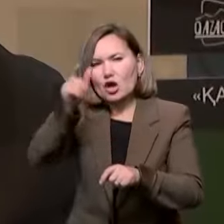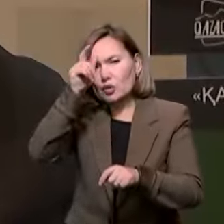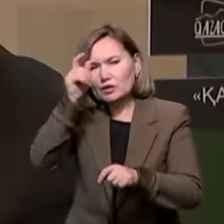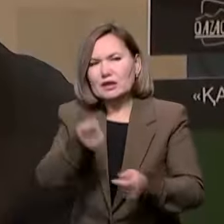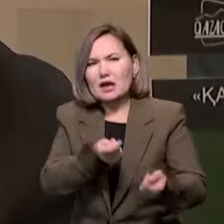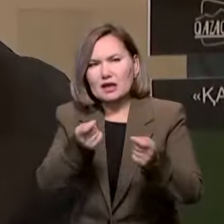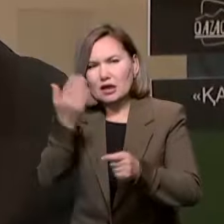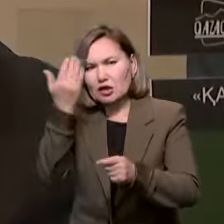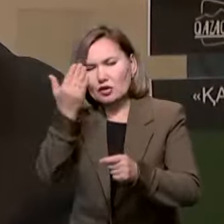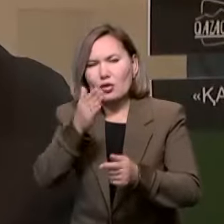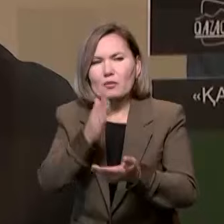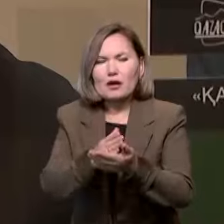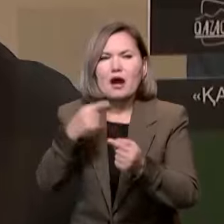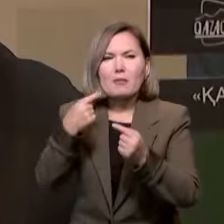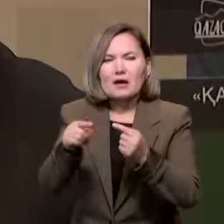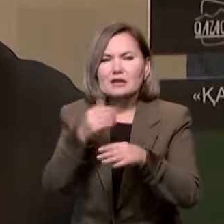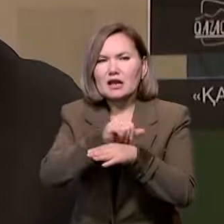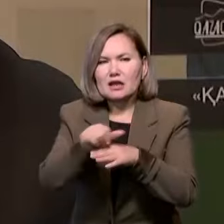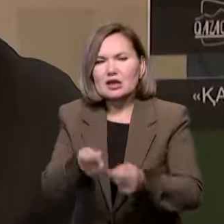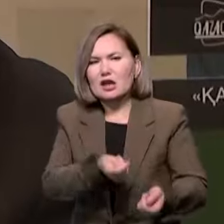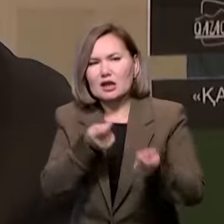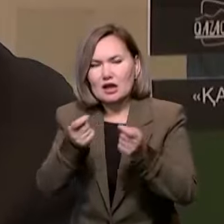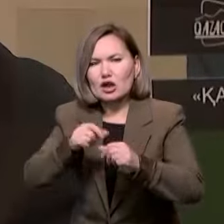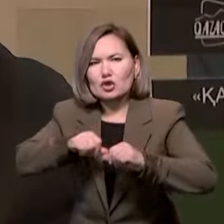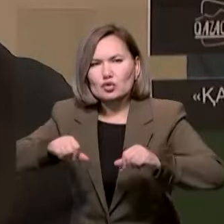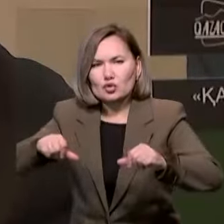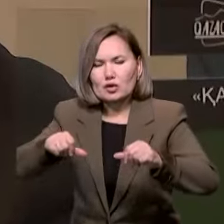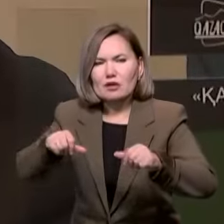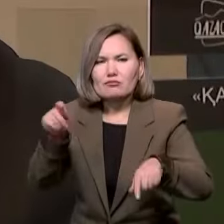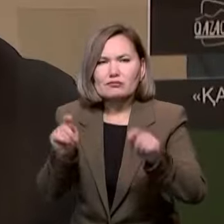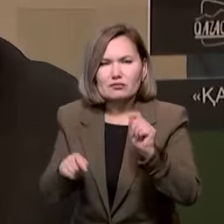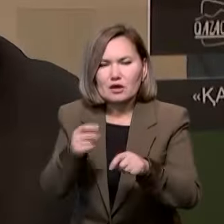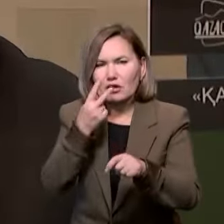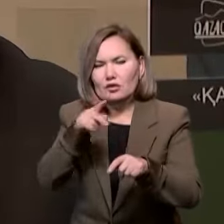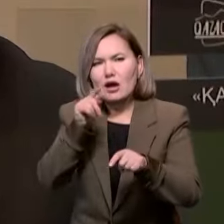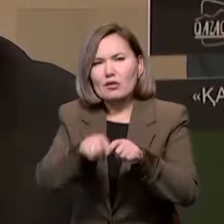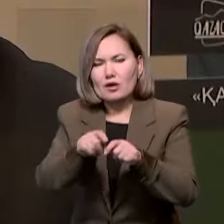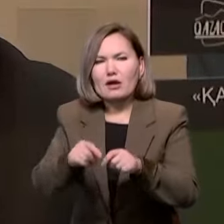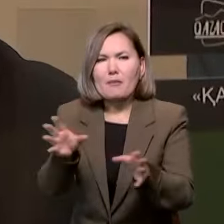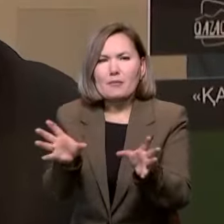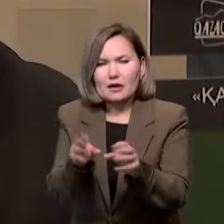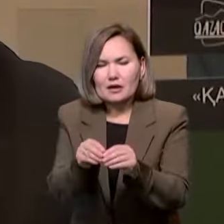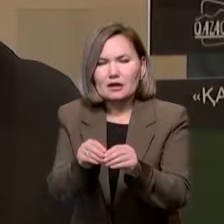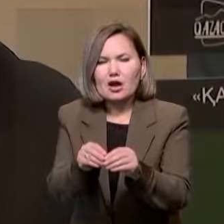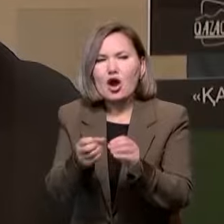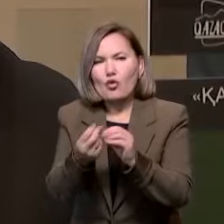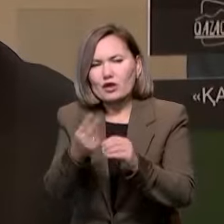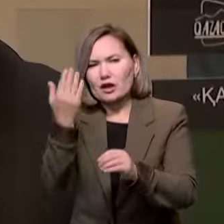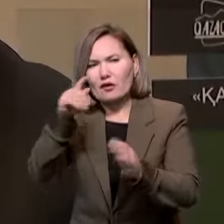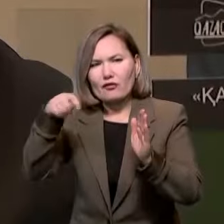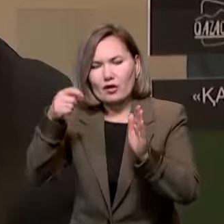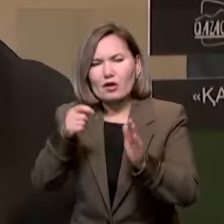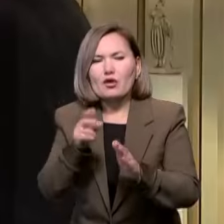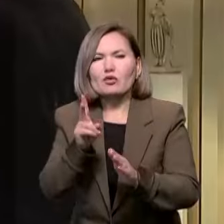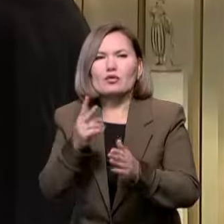келген және де басқа елдерден келген жюрилер, сондықтан бәріміз бірге 12 киноны көріп, кейін шешім